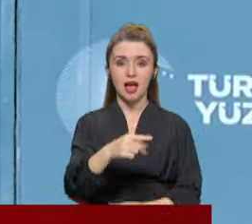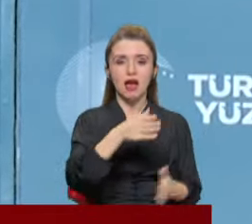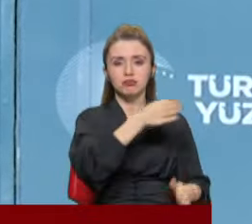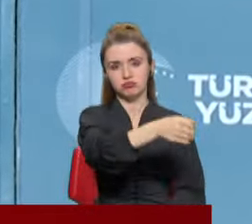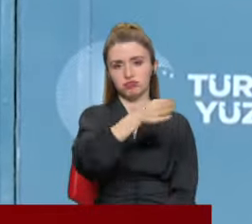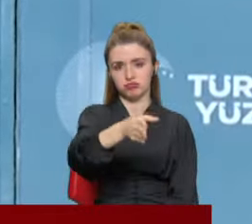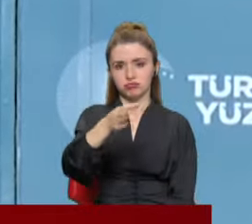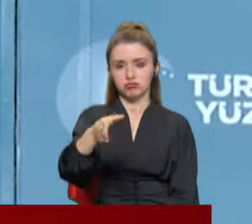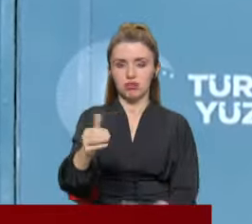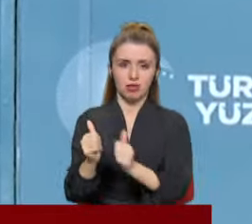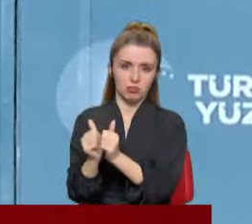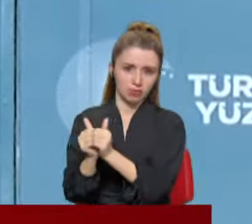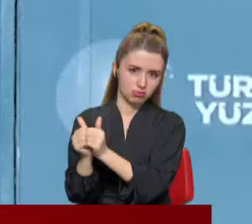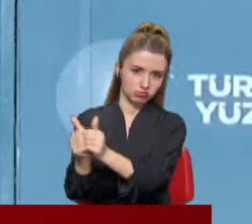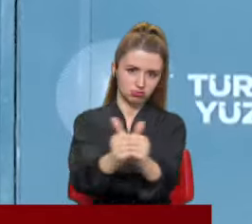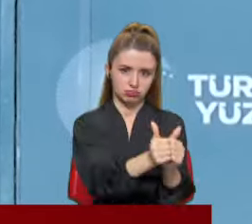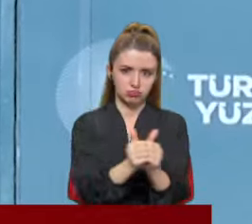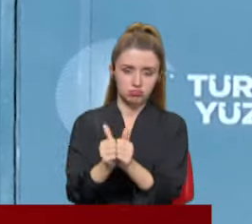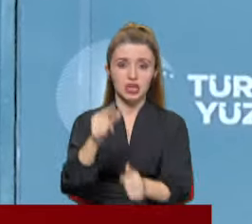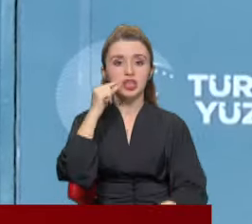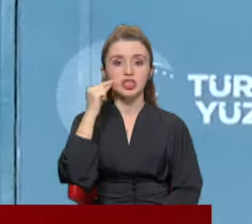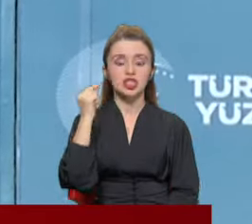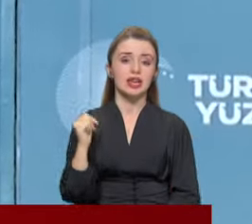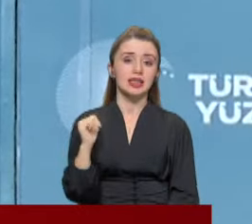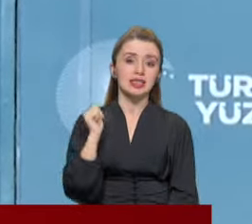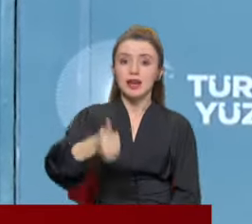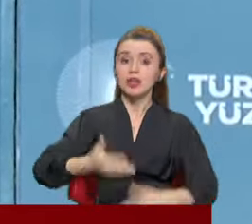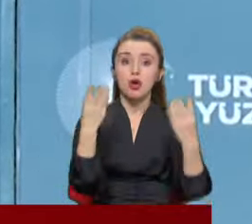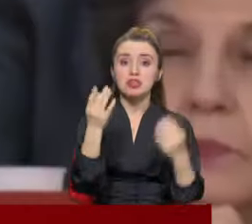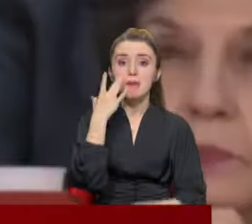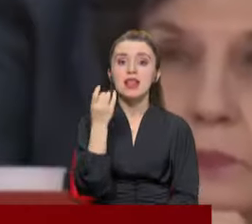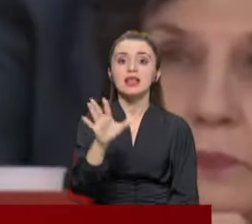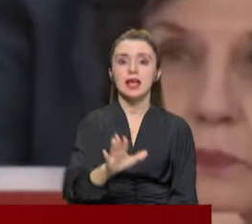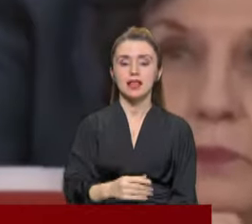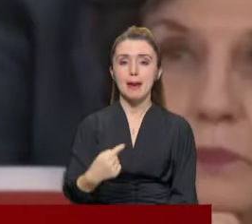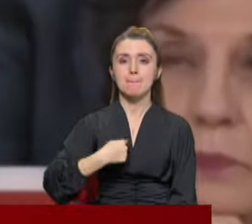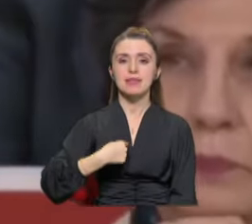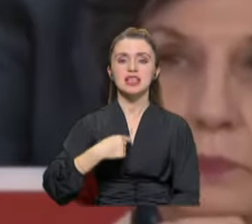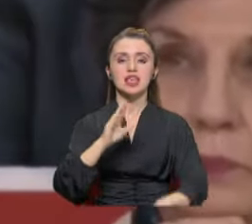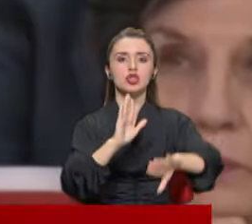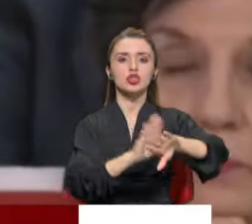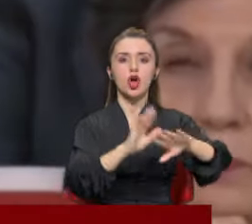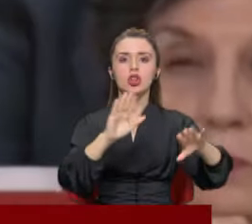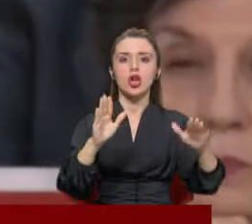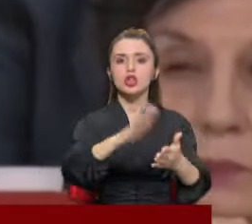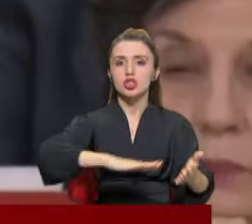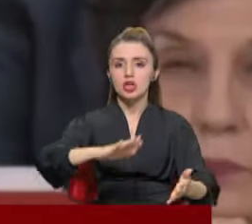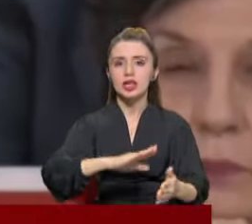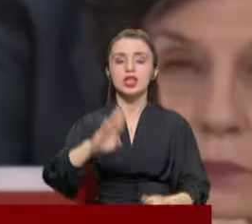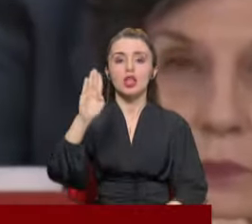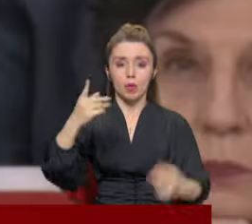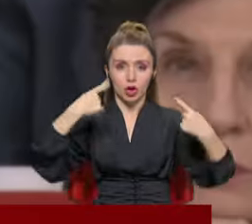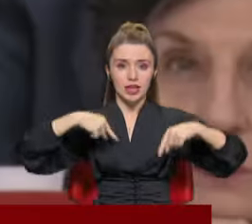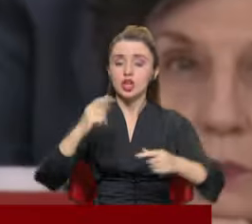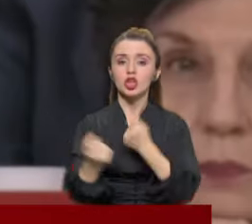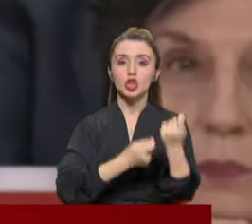şehir dolaştırdıkları isimlerin ise yarın ne olacakları belli değil. Biz sol, sosyalist, sosyal demokratlara